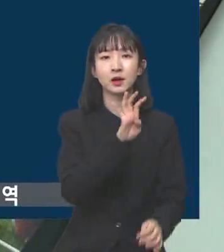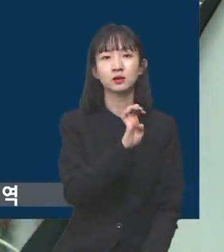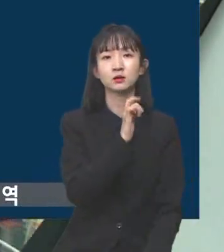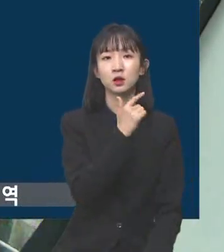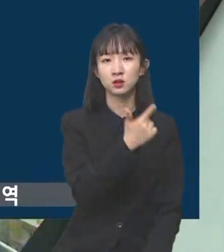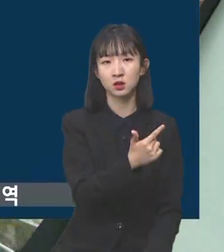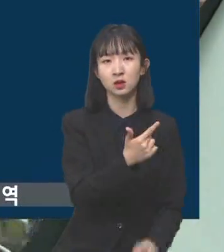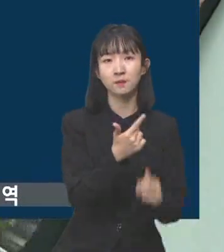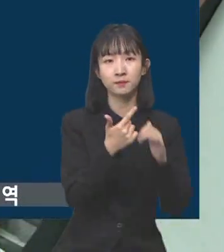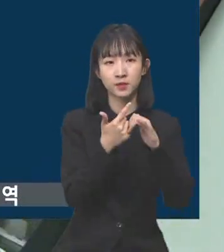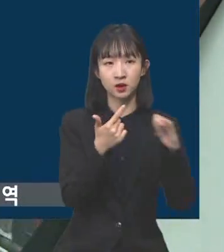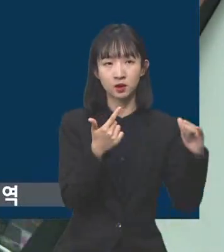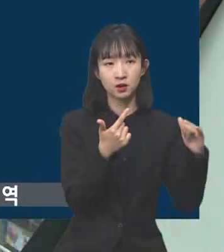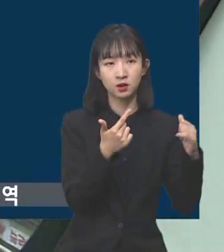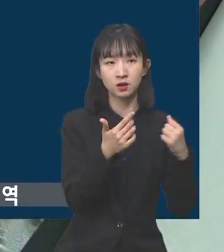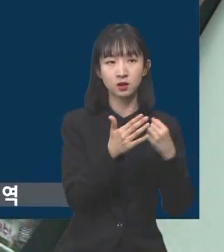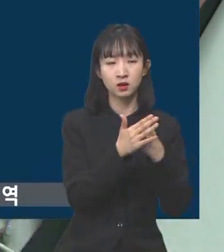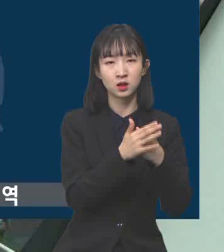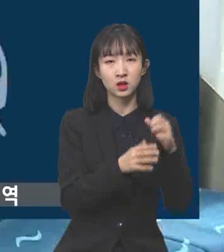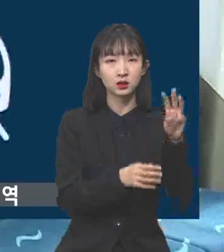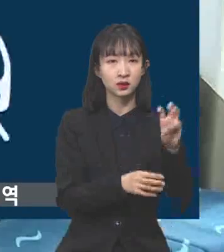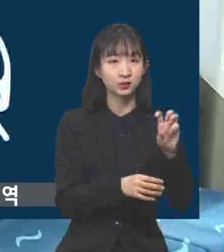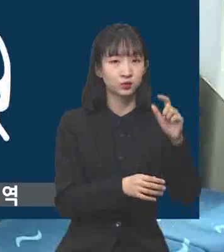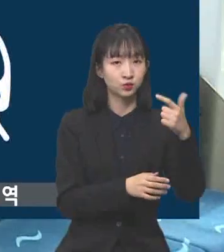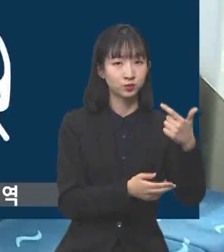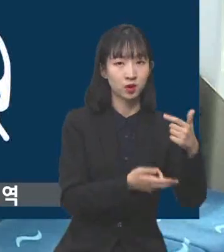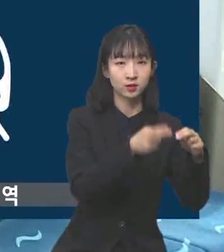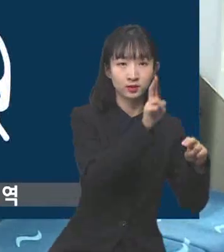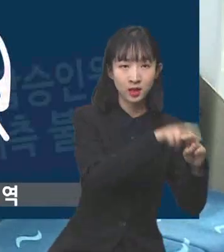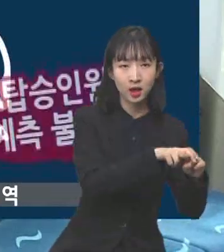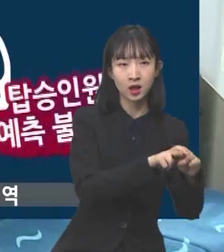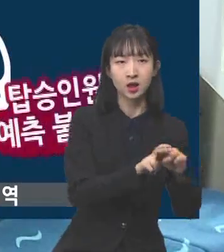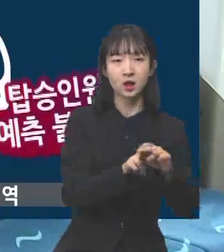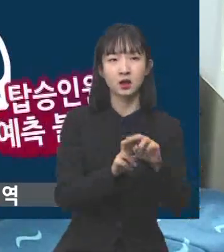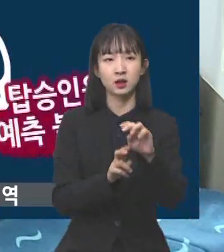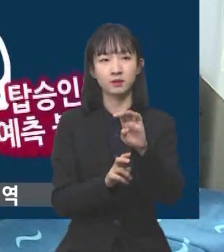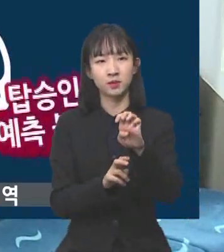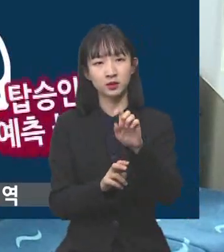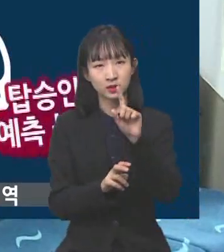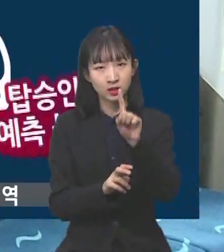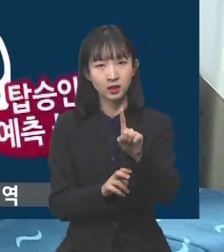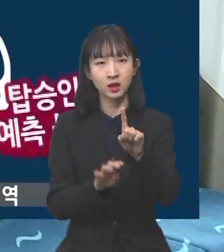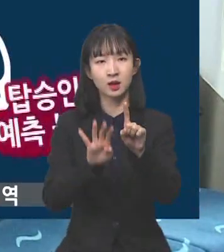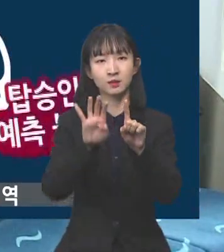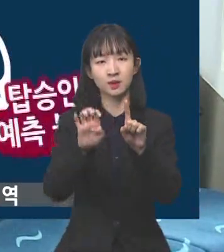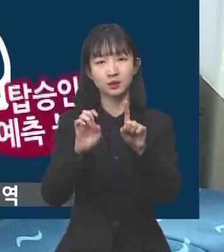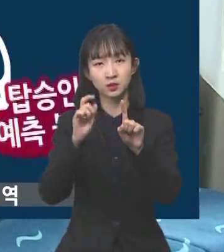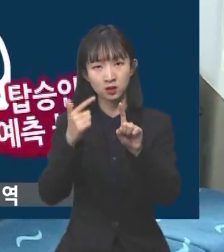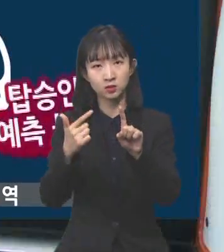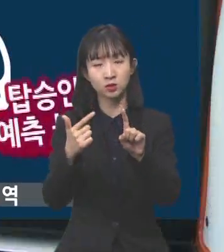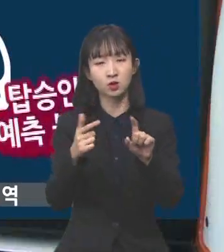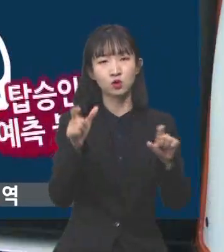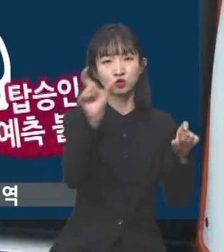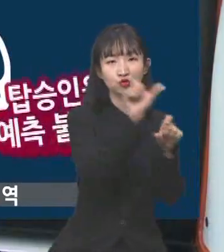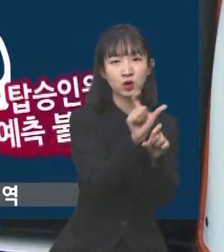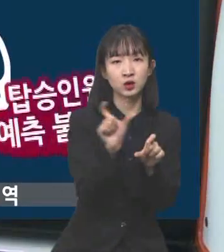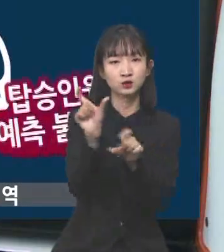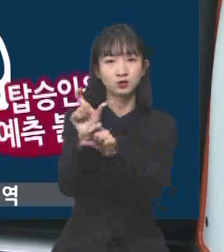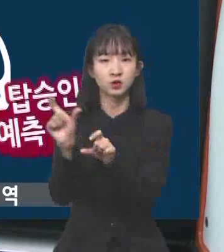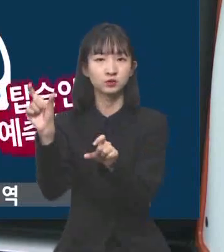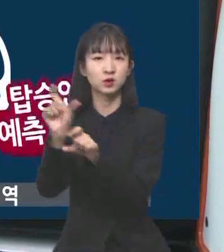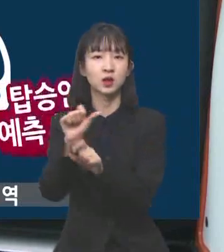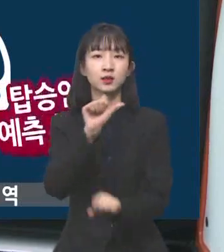방식은 첫번째 옥에서 승객 36명을 태우고 두번째 세번째 옥에서 추가로 5명씩 태웁니다